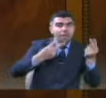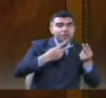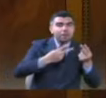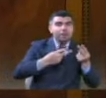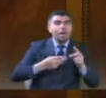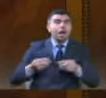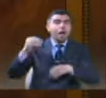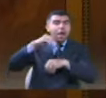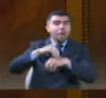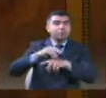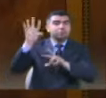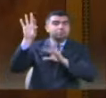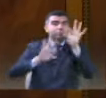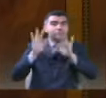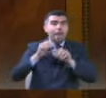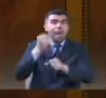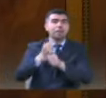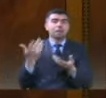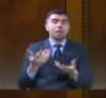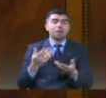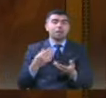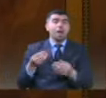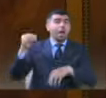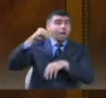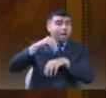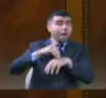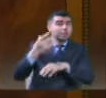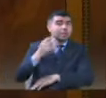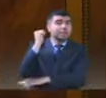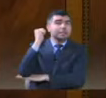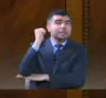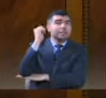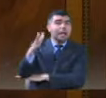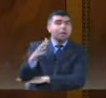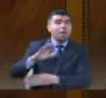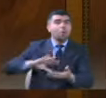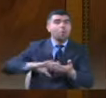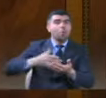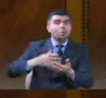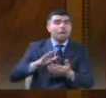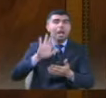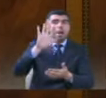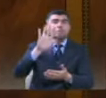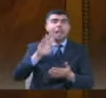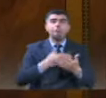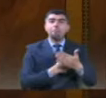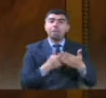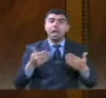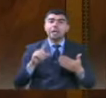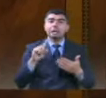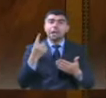الشغل. مراجعة جدول الضريبة على الدخل بانعكاس مالي يقدر ب 5 مليار درهم قال لك